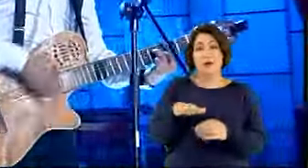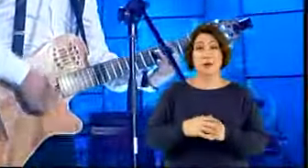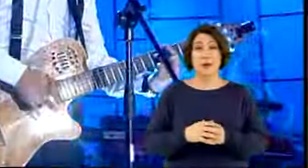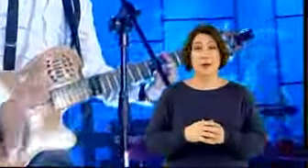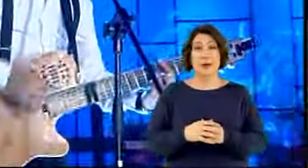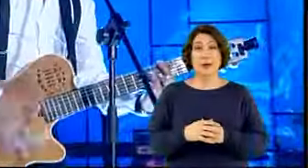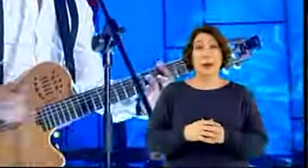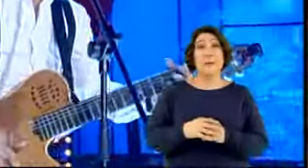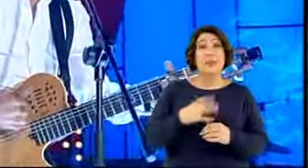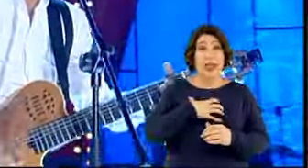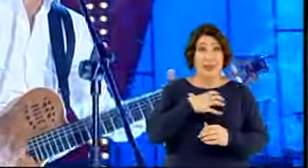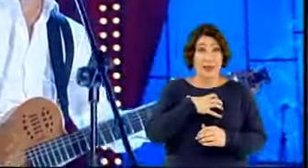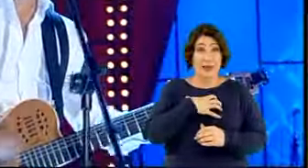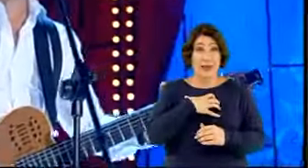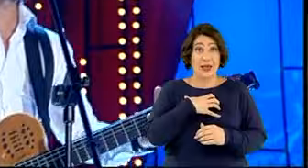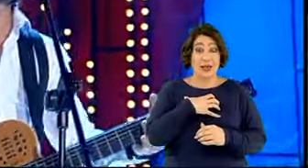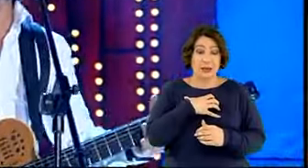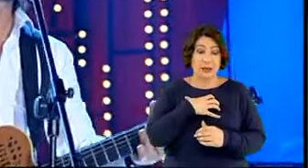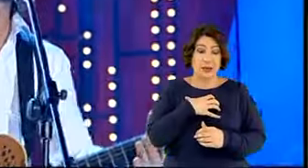şaşar, kendi